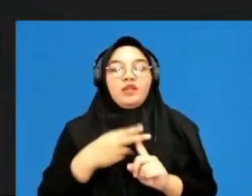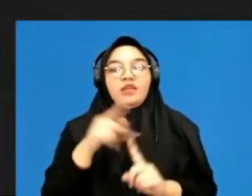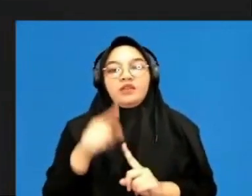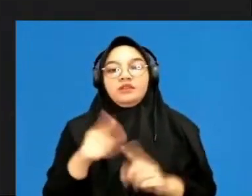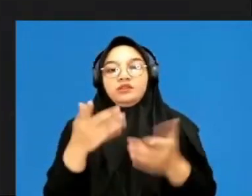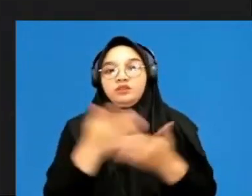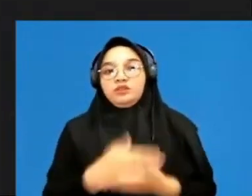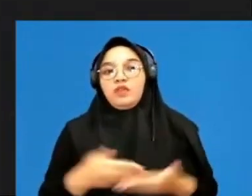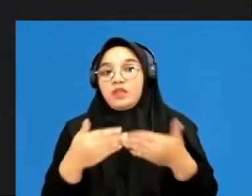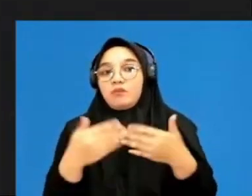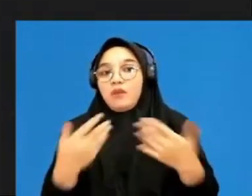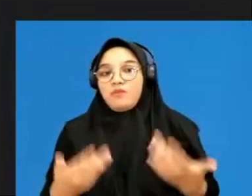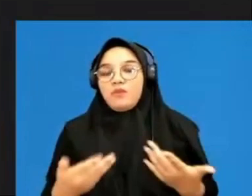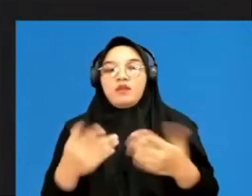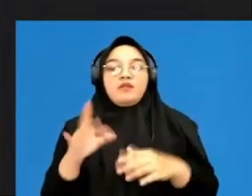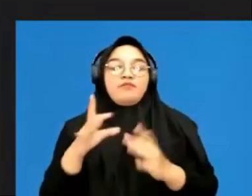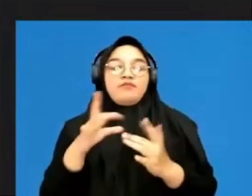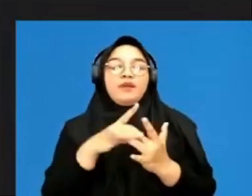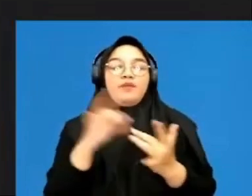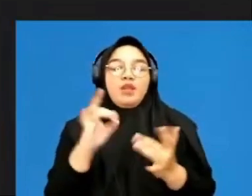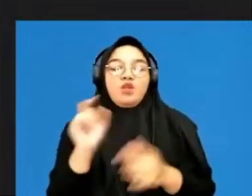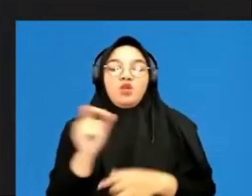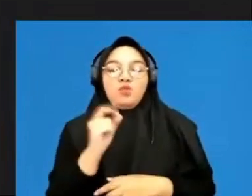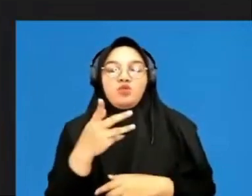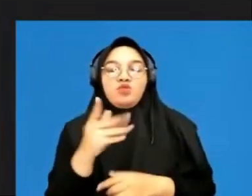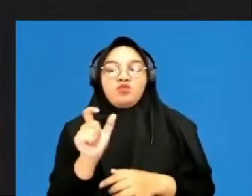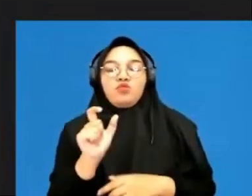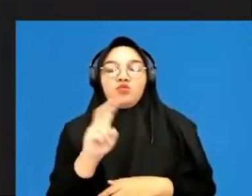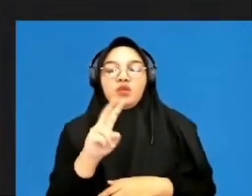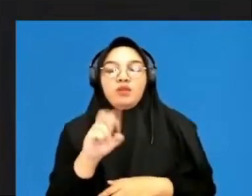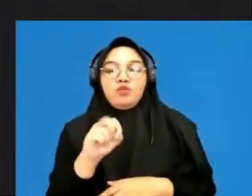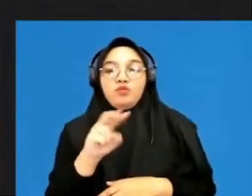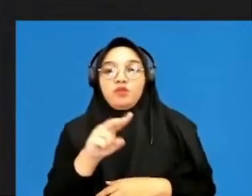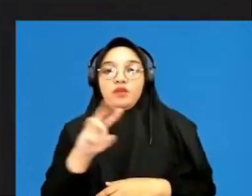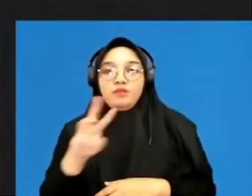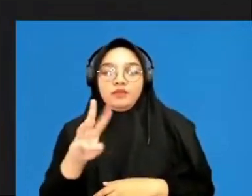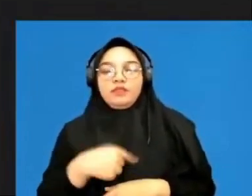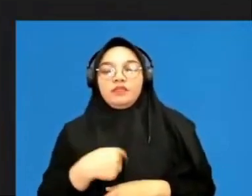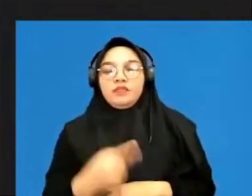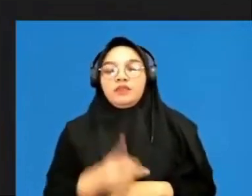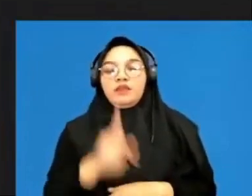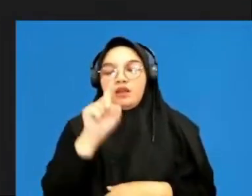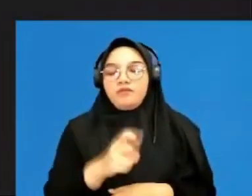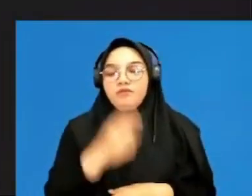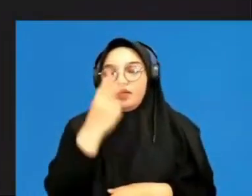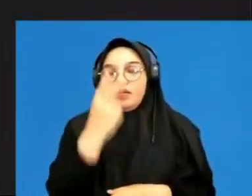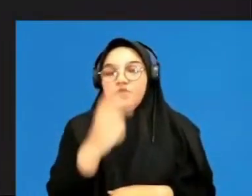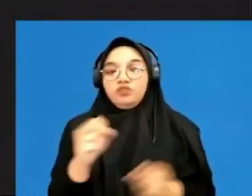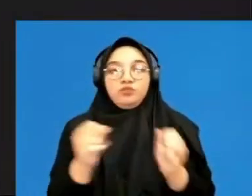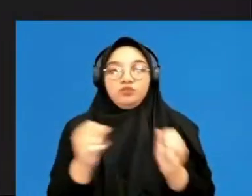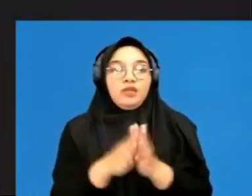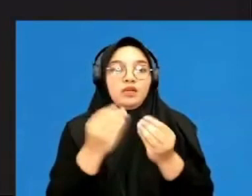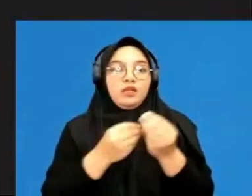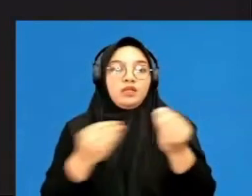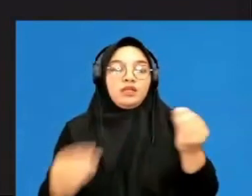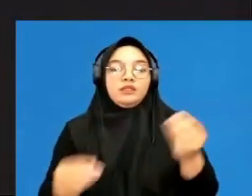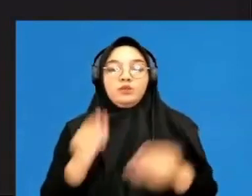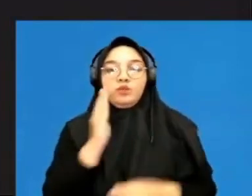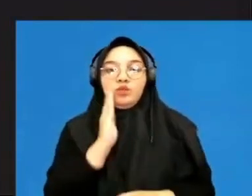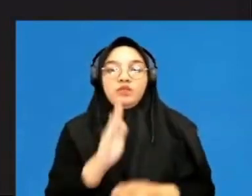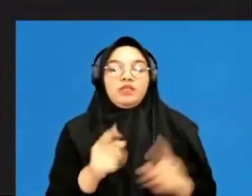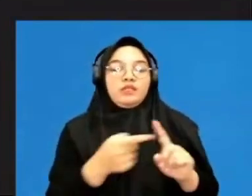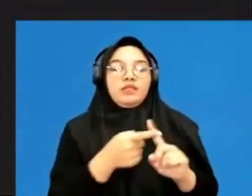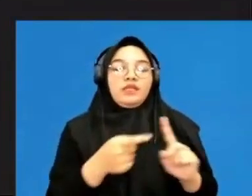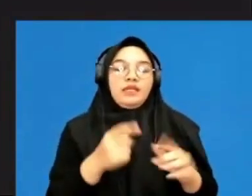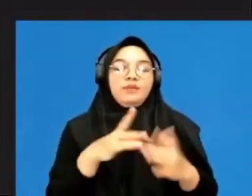2024 kita harus melihat adanya jumlah generasi muda yang usianya itu dari mulai pemilik